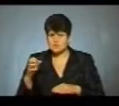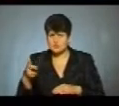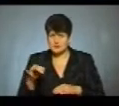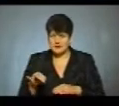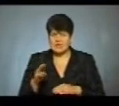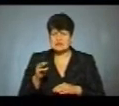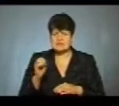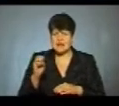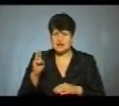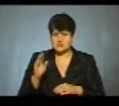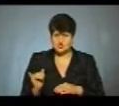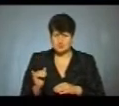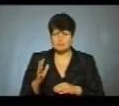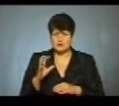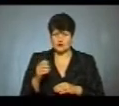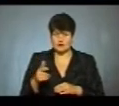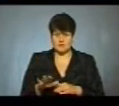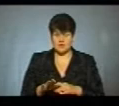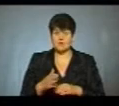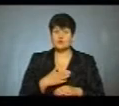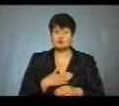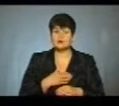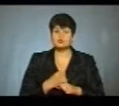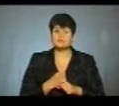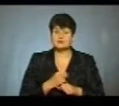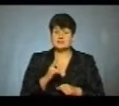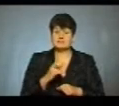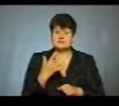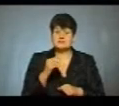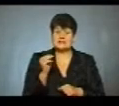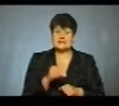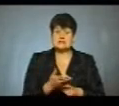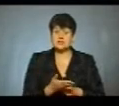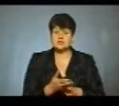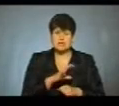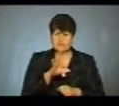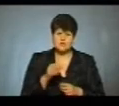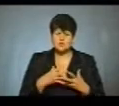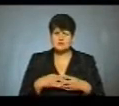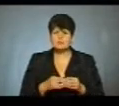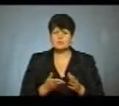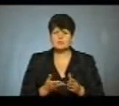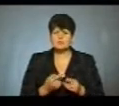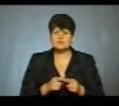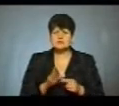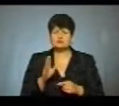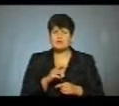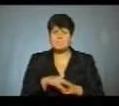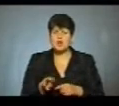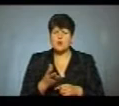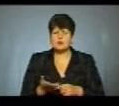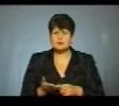тещі 500 гектарів. А якщо в нас так зробити, 250 тисяч на всю сім'ю, це вийде декілька мільйонів,